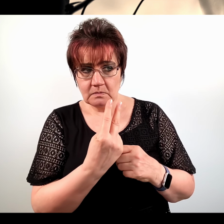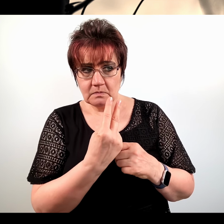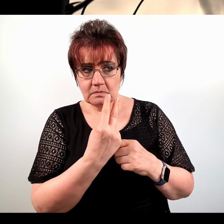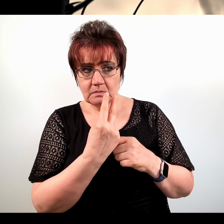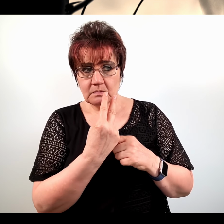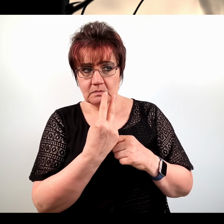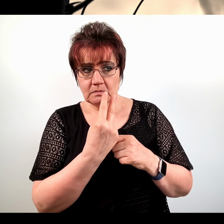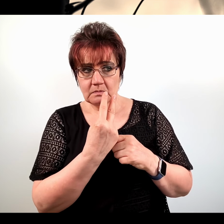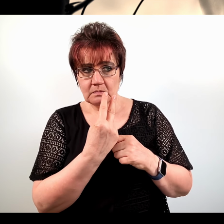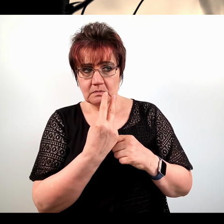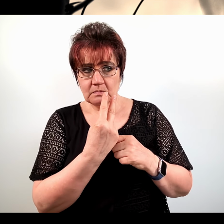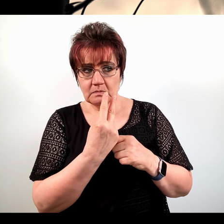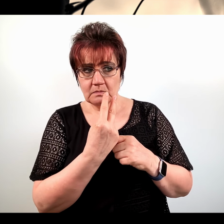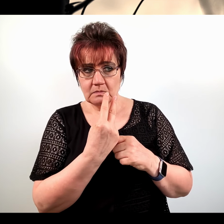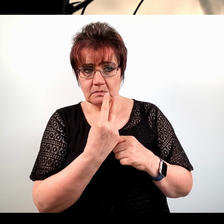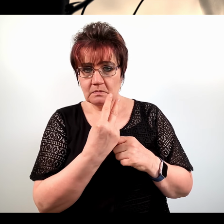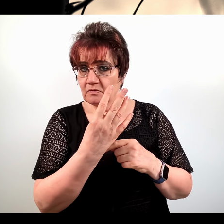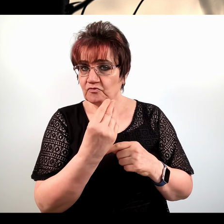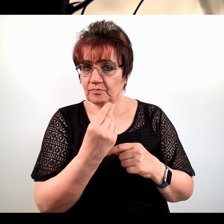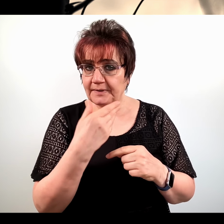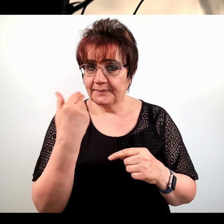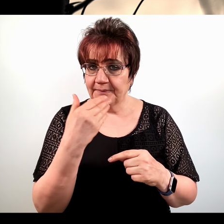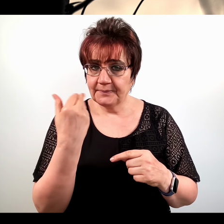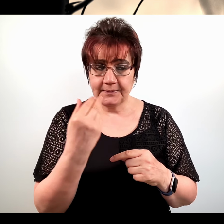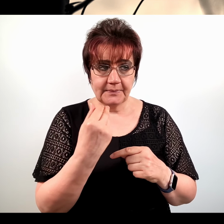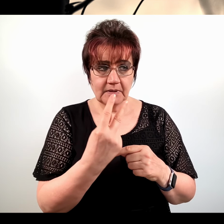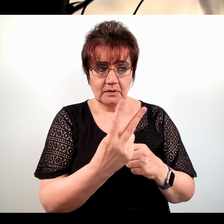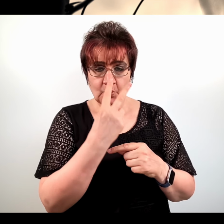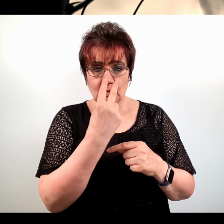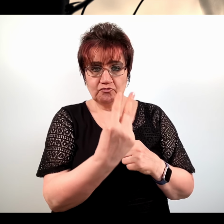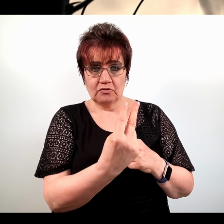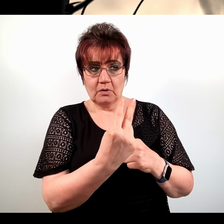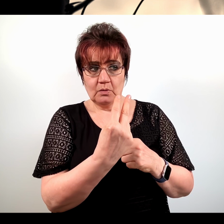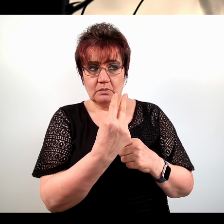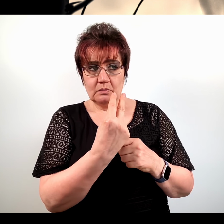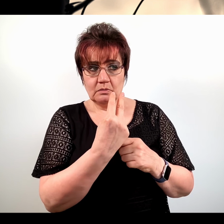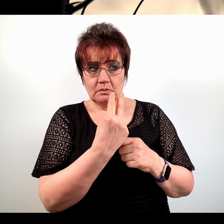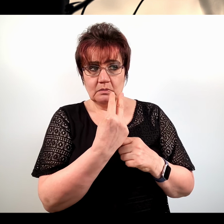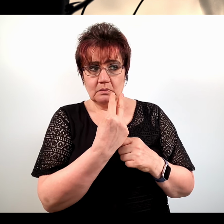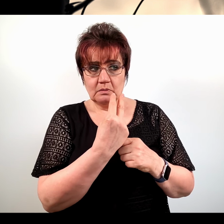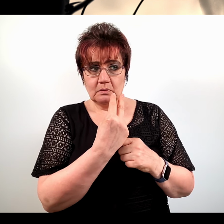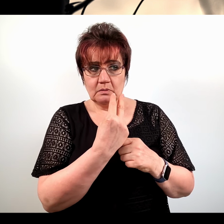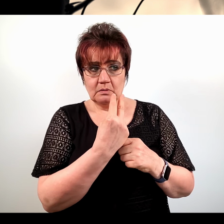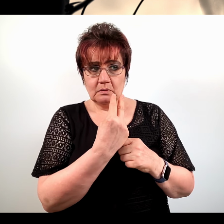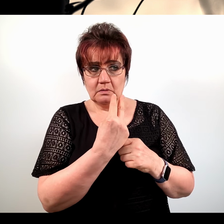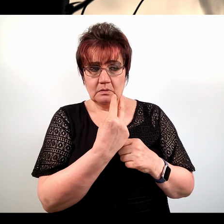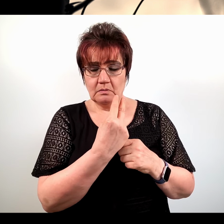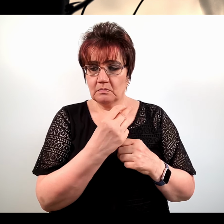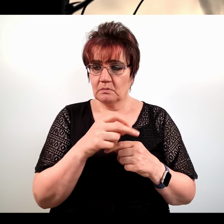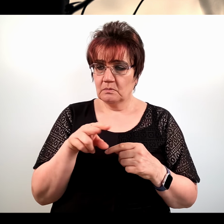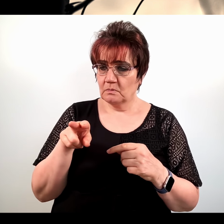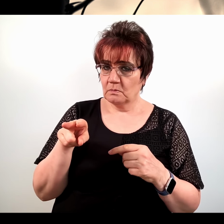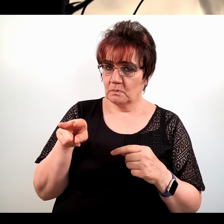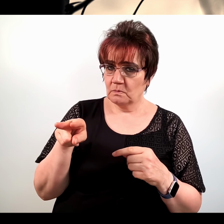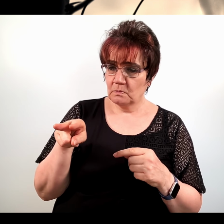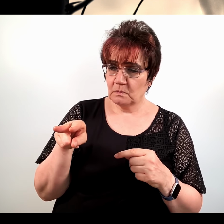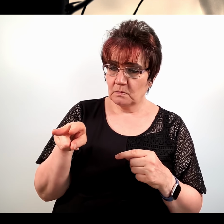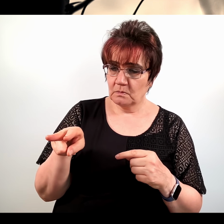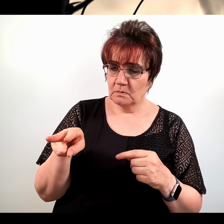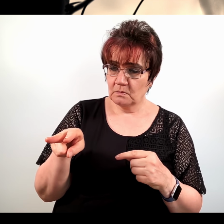denn der Bauer redete nicht mit ihm. Er starrte ihn nur an und sagte nichts.